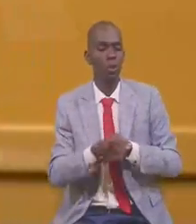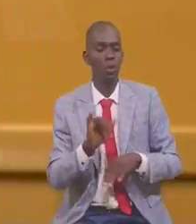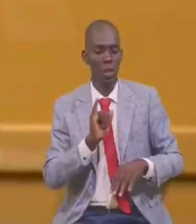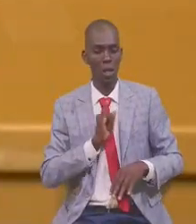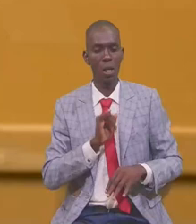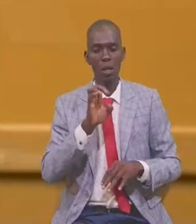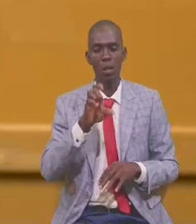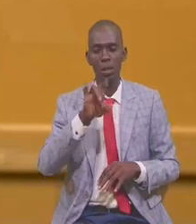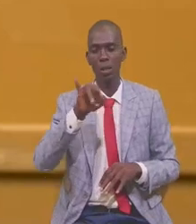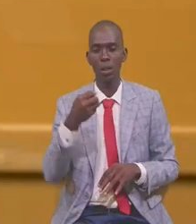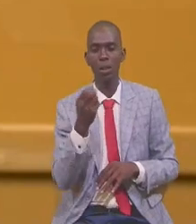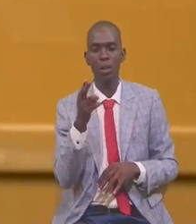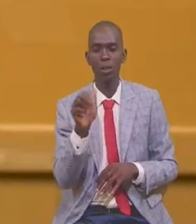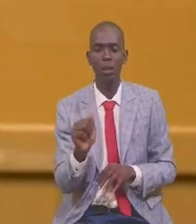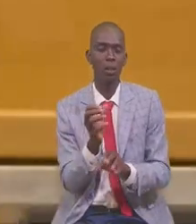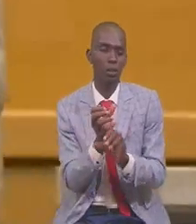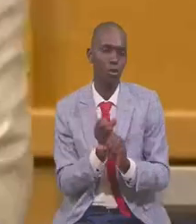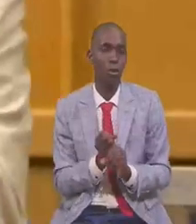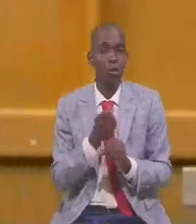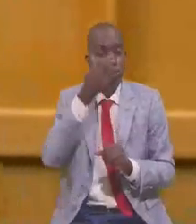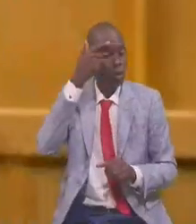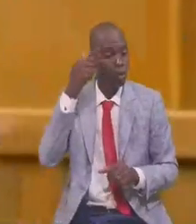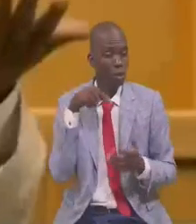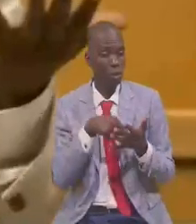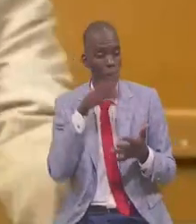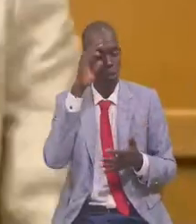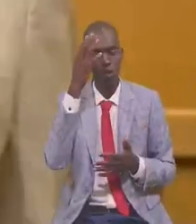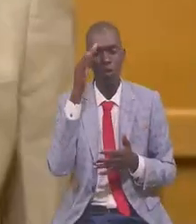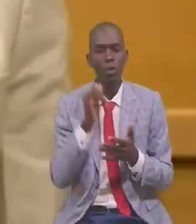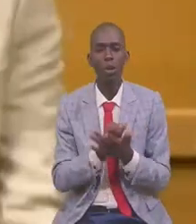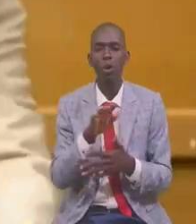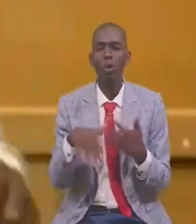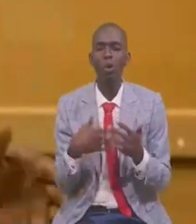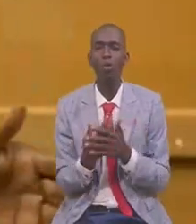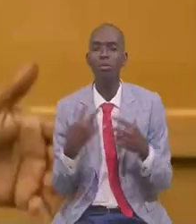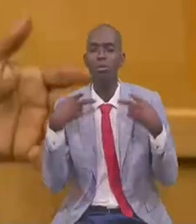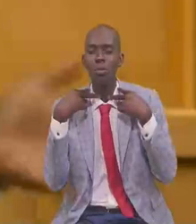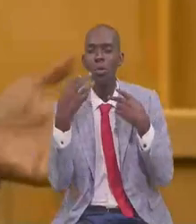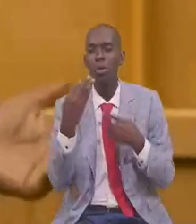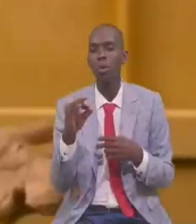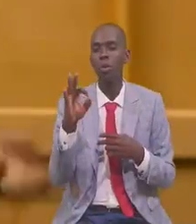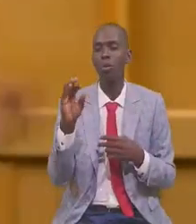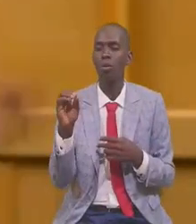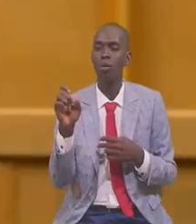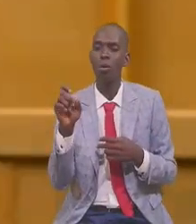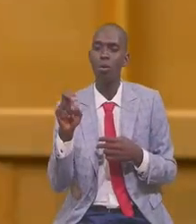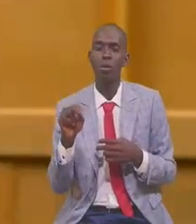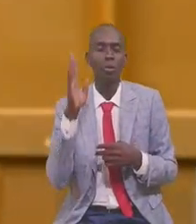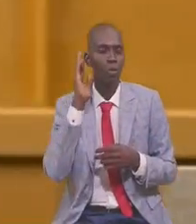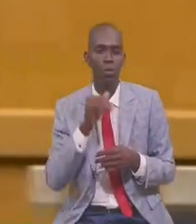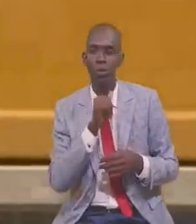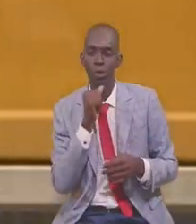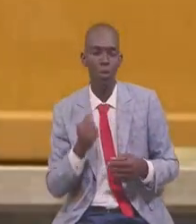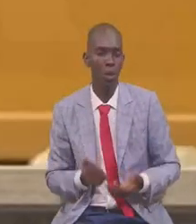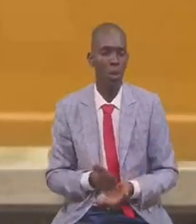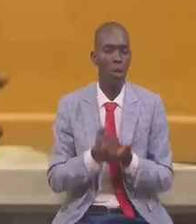jougs et les paires de bœufs qu'il avait par le passé n'auront rien à faire avec le ministère venant dans sa vie. Il